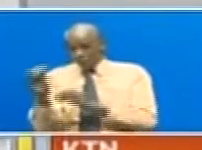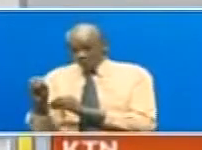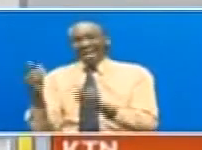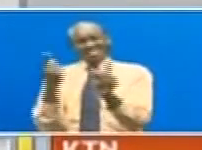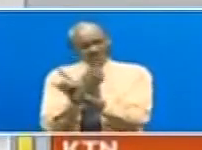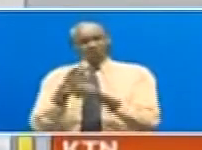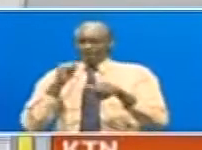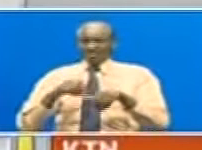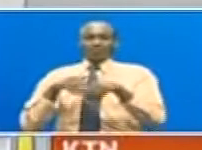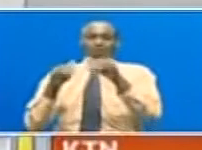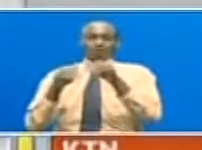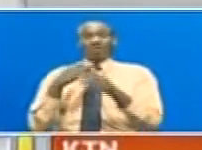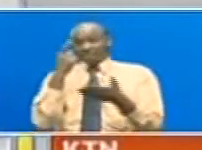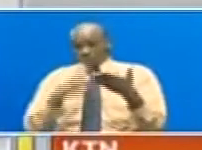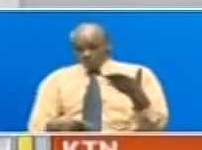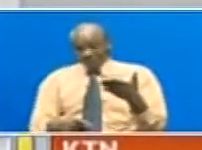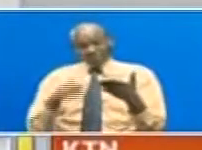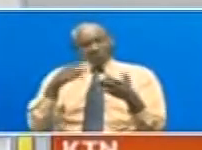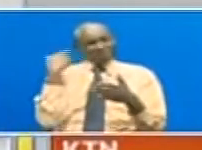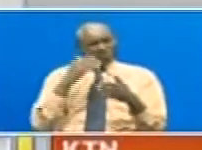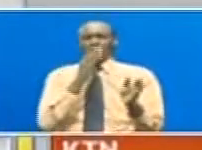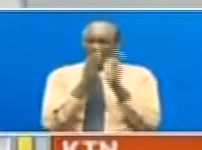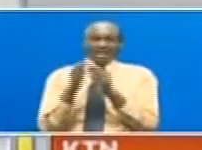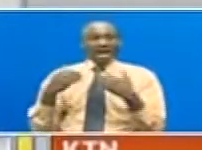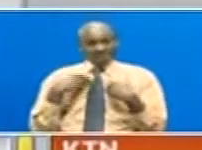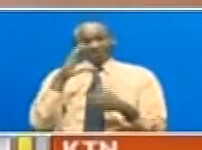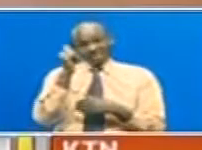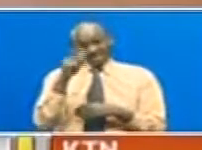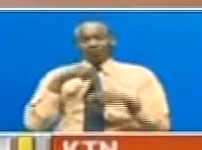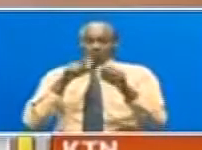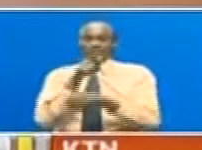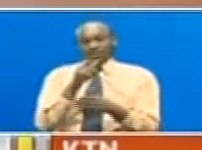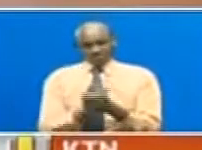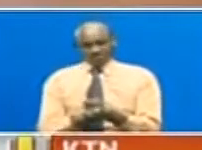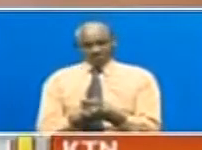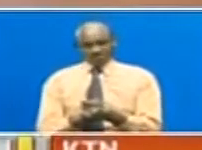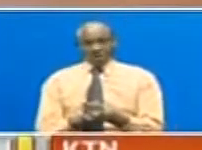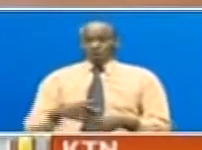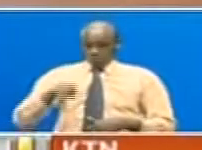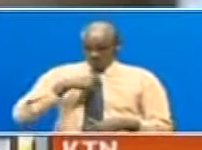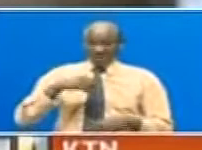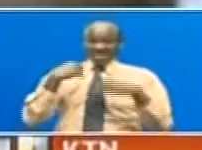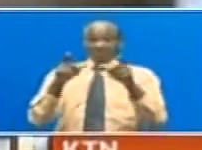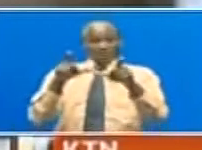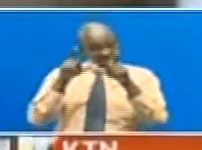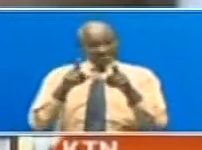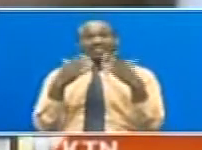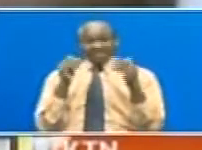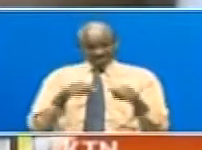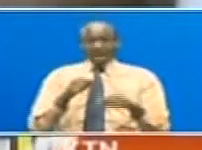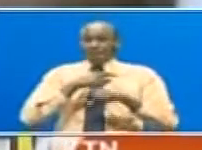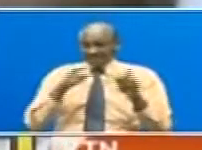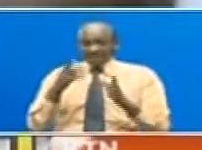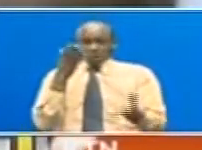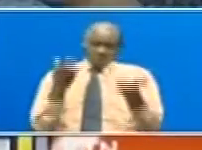dijitali kusalia kuwa zile zilizowekwa na mamlaka ya CAK. We are going to issue them with a license, but as to whether